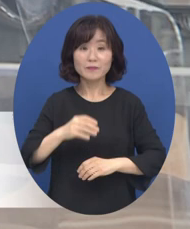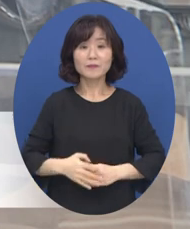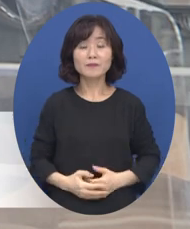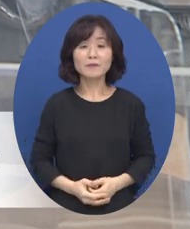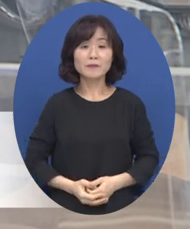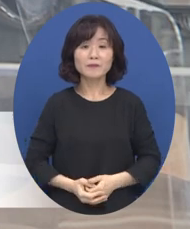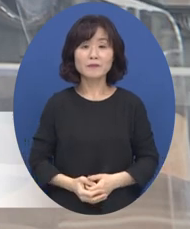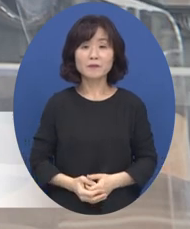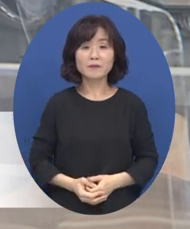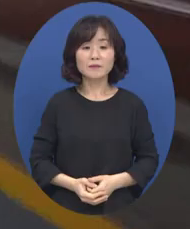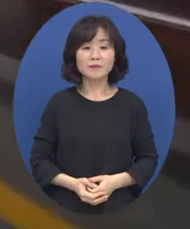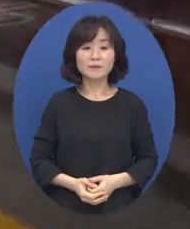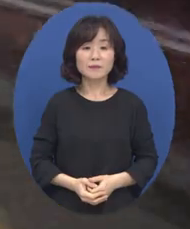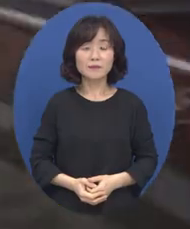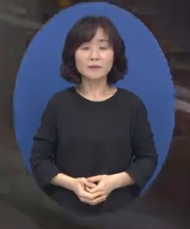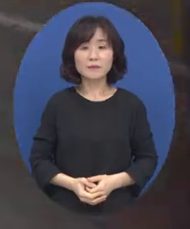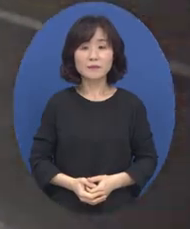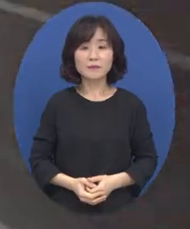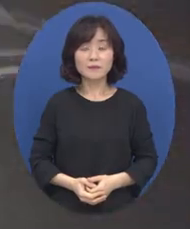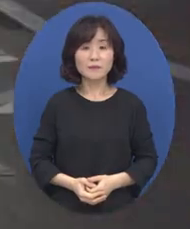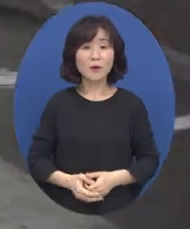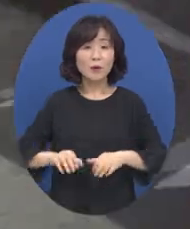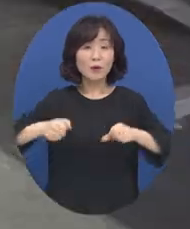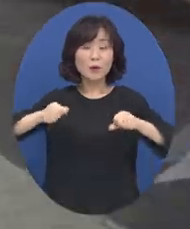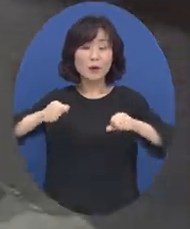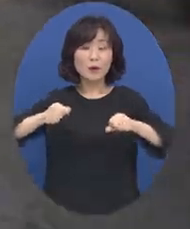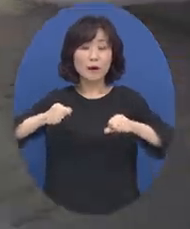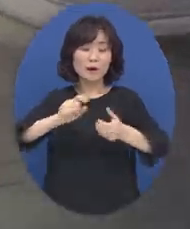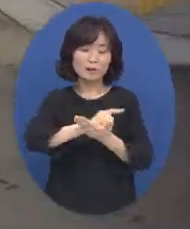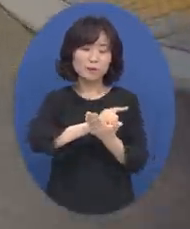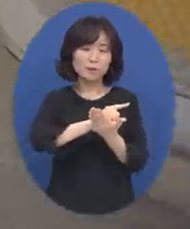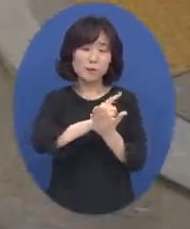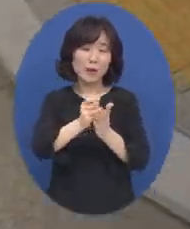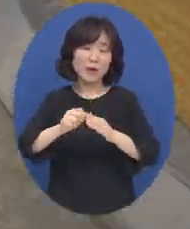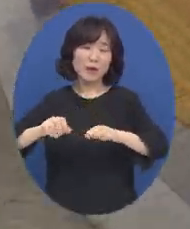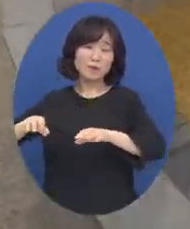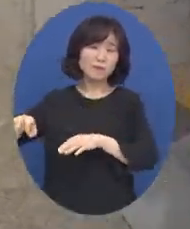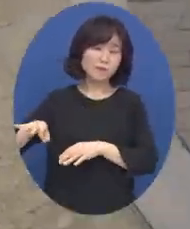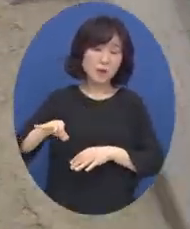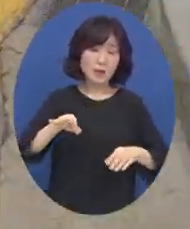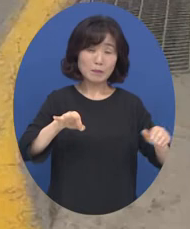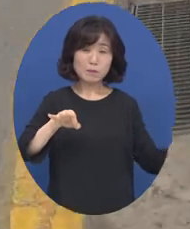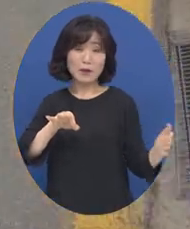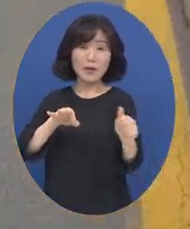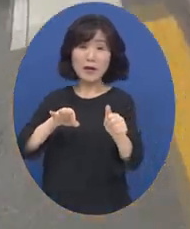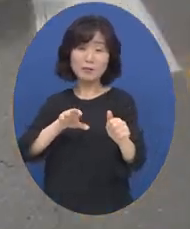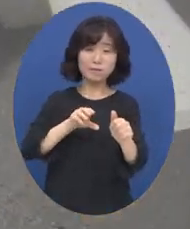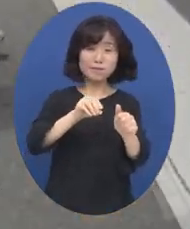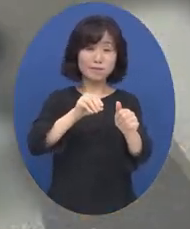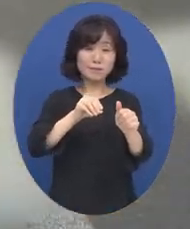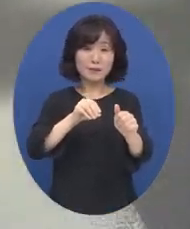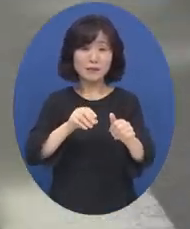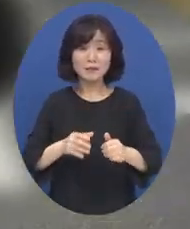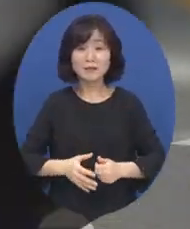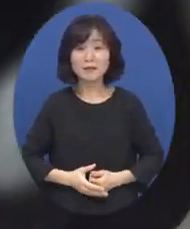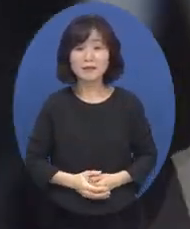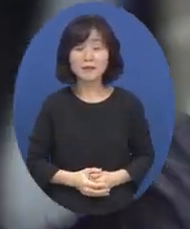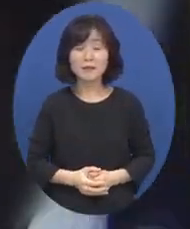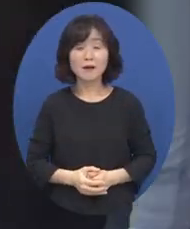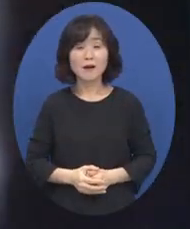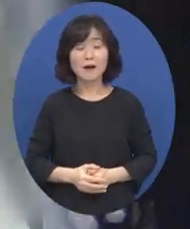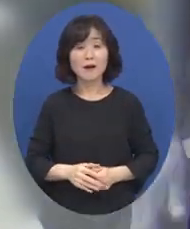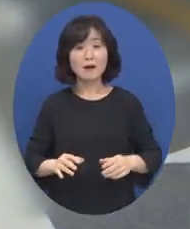보도합니다 오토바이가 안전 속도를 지키지 않고 달리다 사람이 나타나자 급정거 합니다